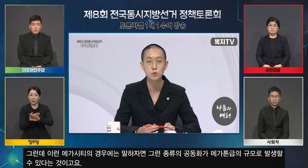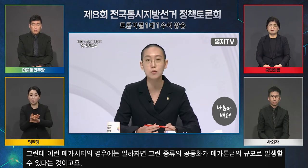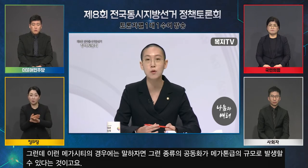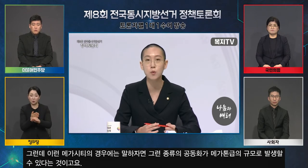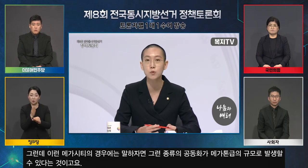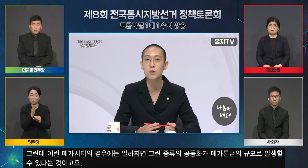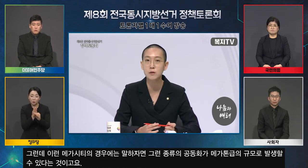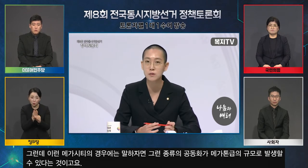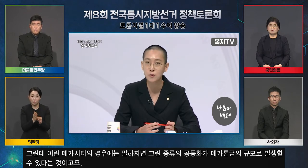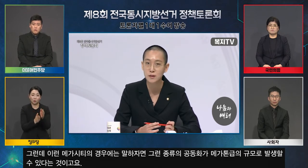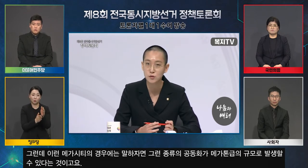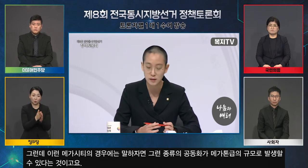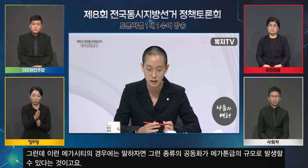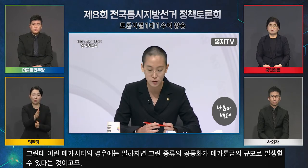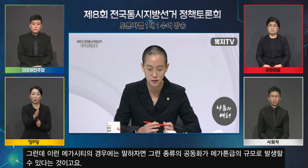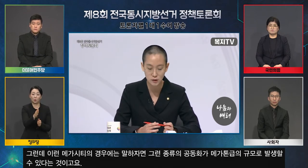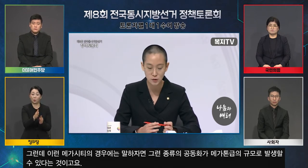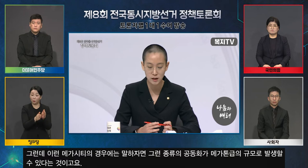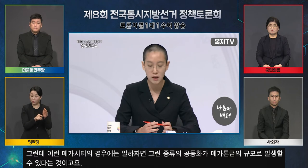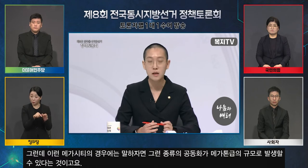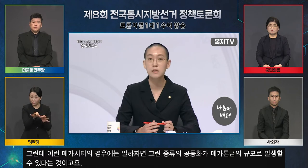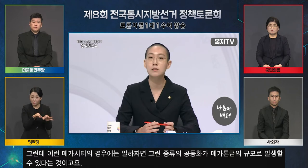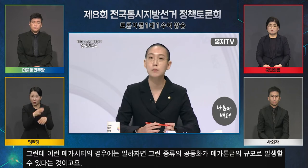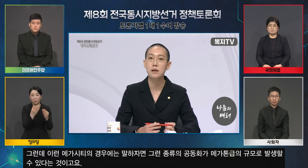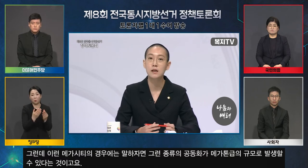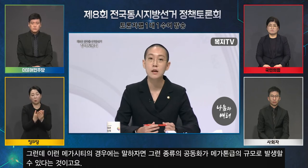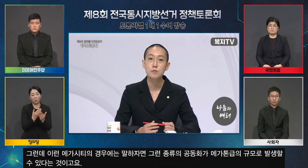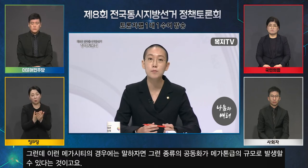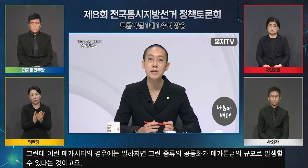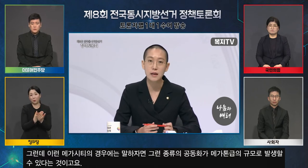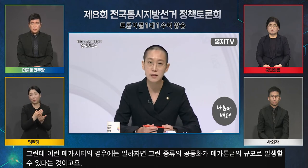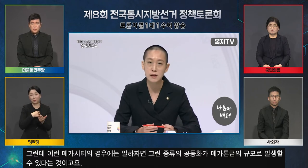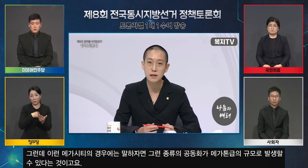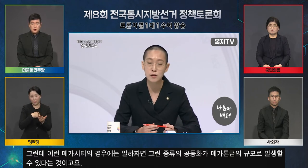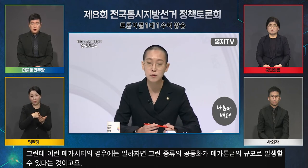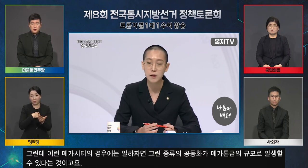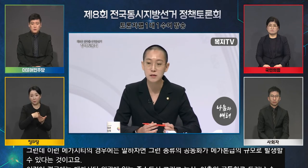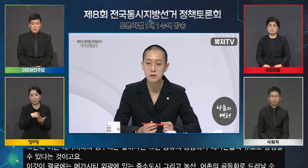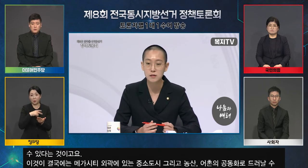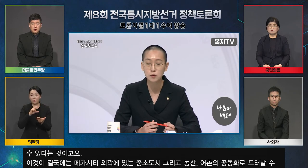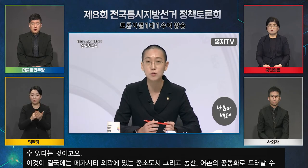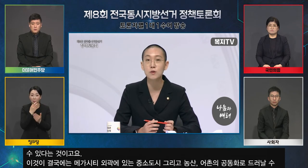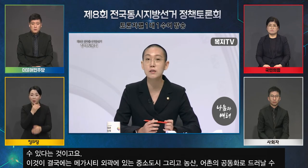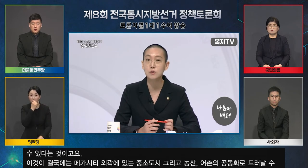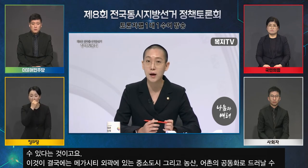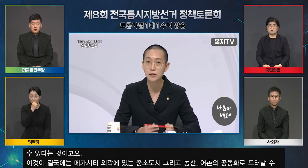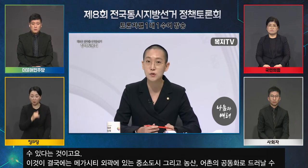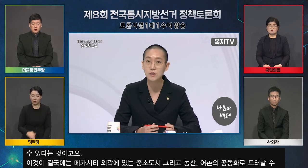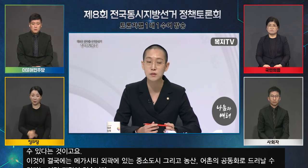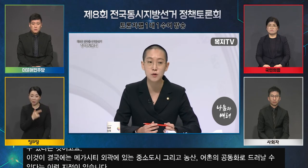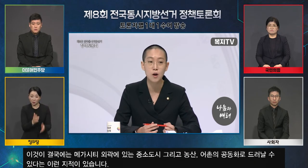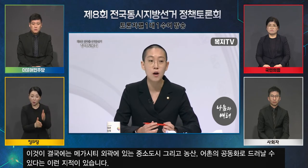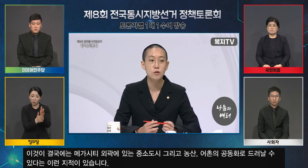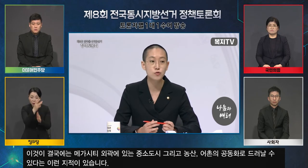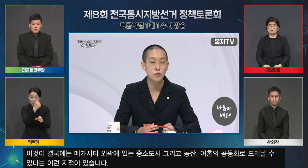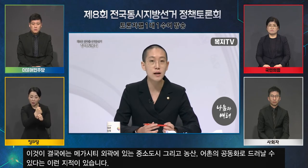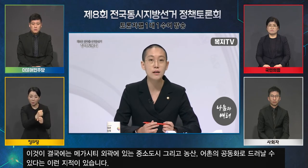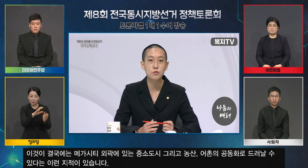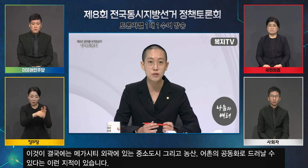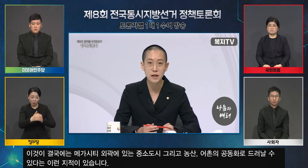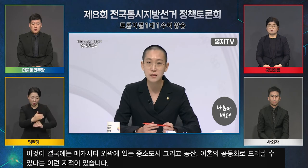농산 어촌의 공동화로 드러날 수 있다. 이런 지적이 있습니다. 뿐만 아니라 이런 메가시티를 조성하는 과정에서